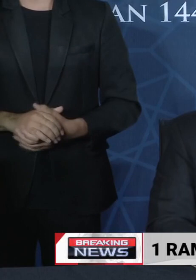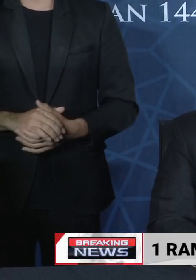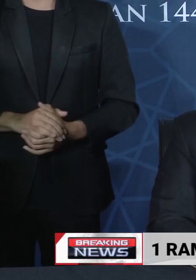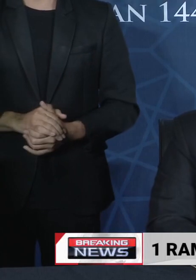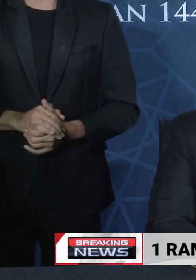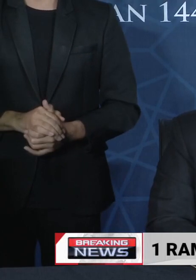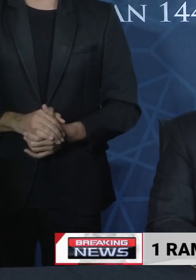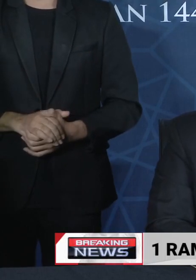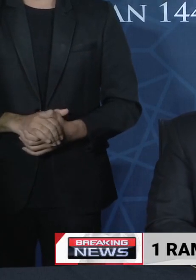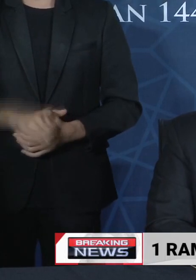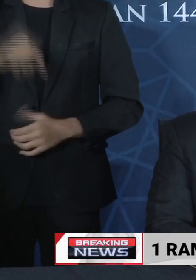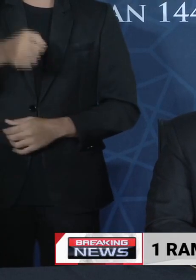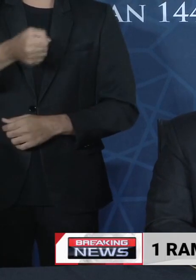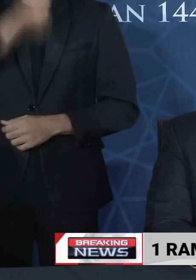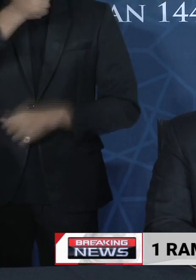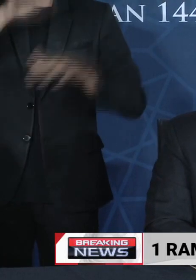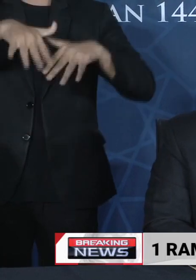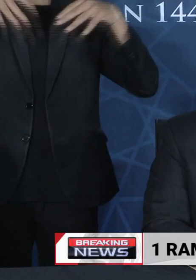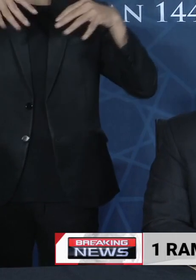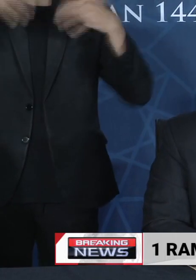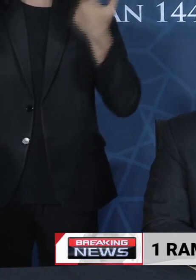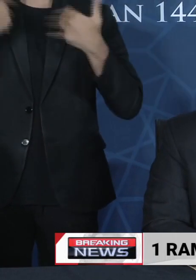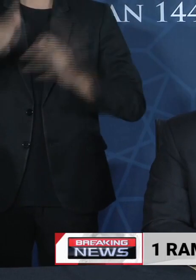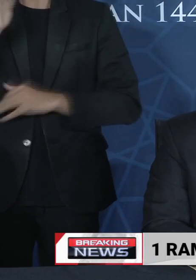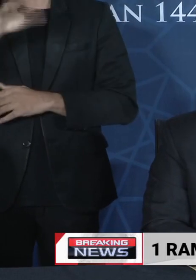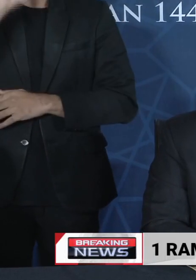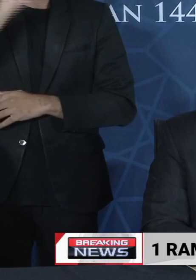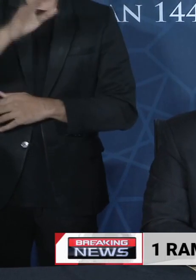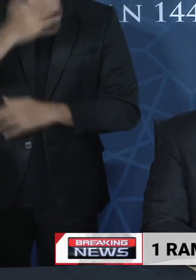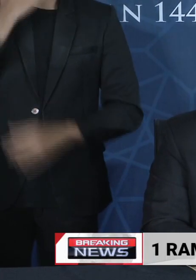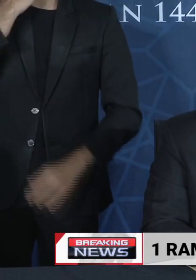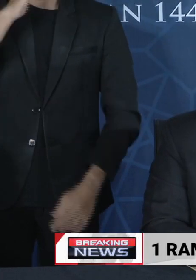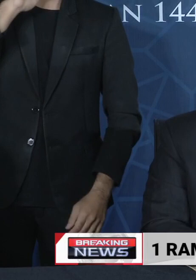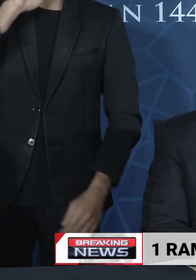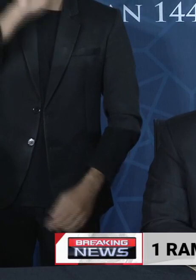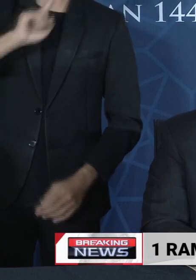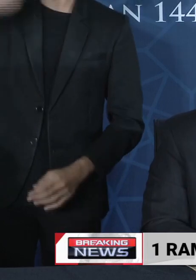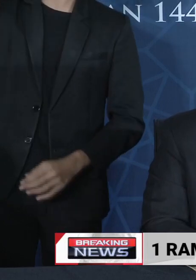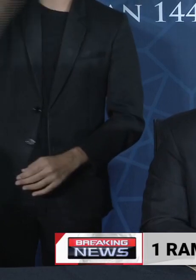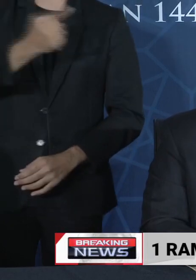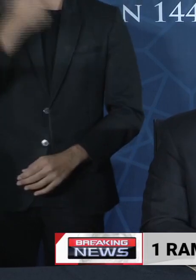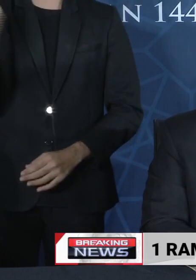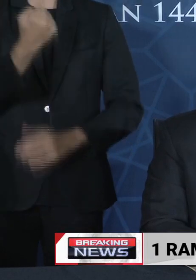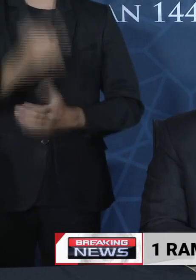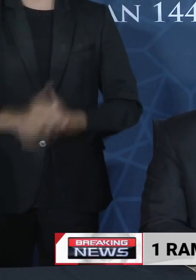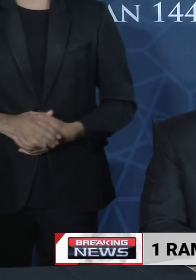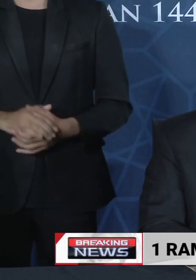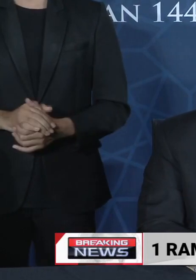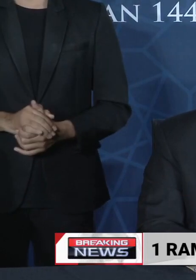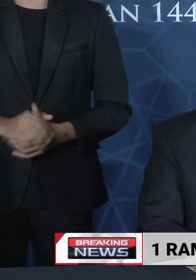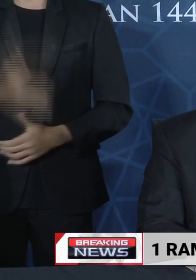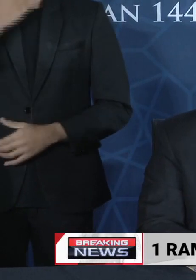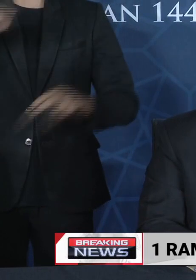akhiri konferensi pers ini dengan membacakan hamdalah. Alhamdulillahirrabbilalamin. Terima kasih atas